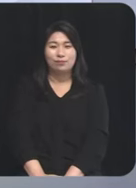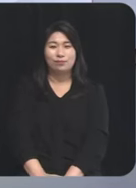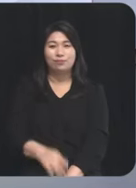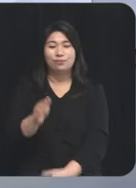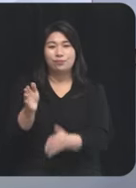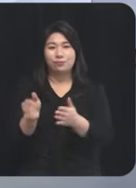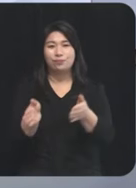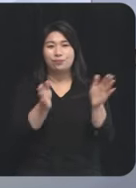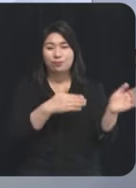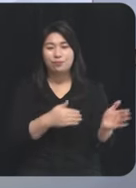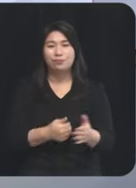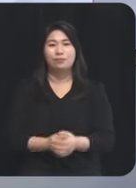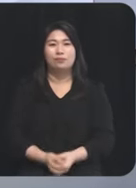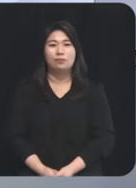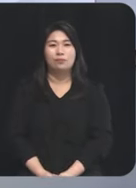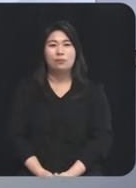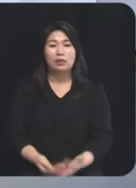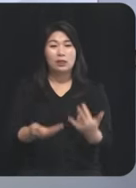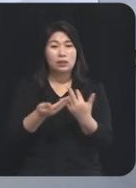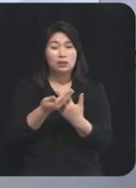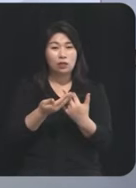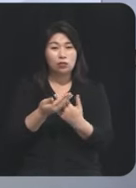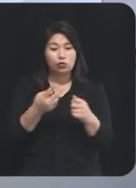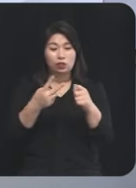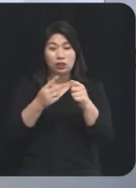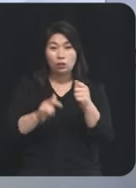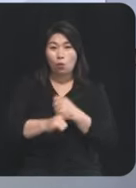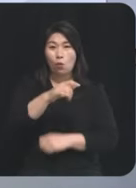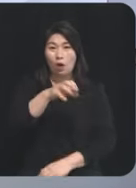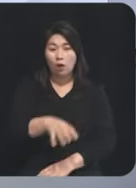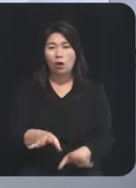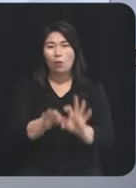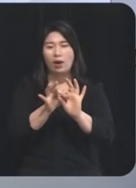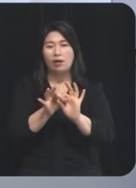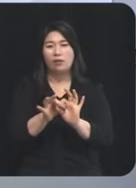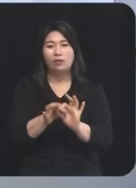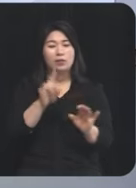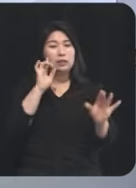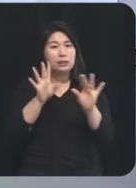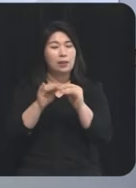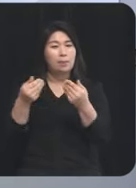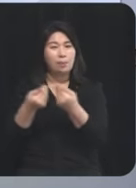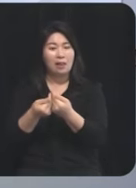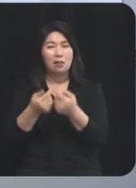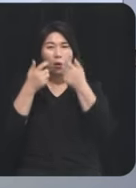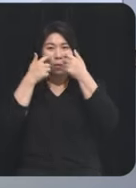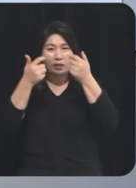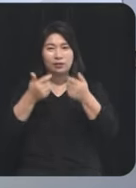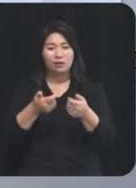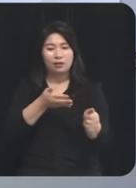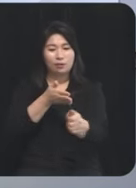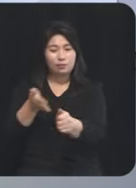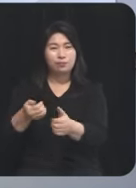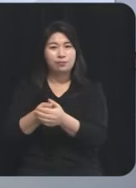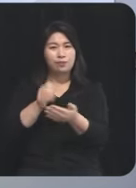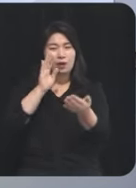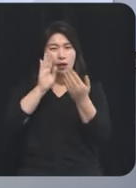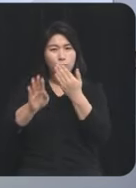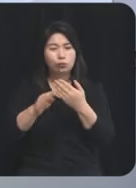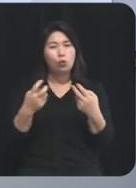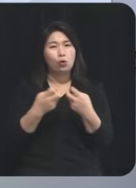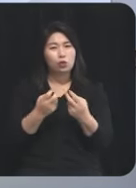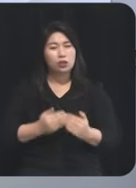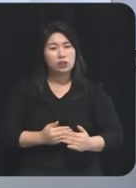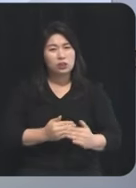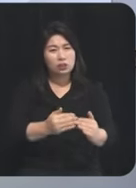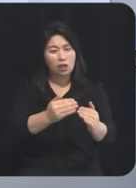다음 현안 질문 드리겠습니다. 제주 제2공항과 관련돼서입니다. 찬반을 명확히 밝혀주시고요. 앞으로 어떻게